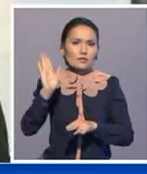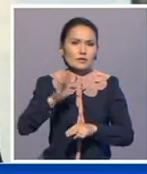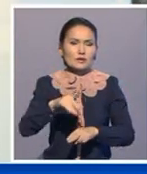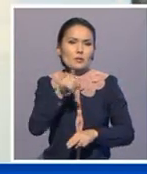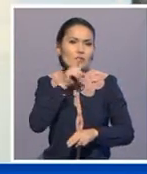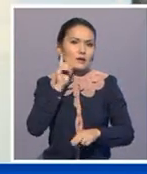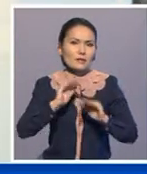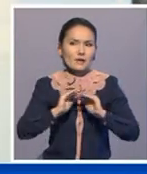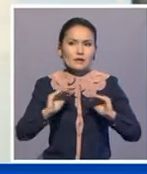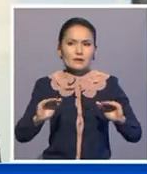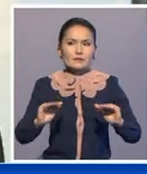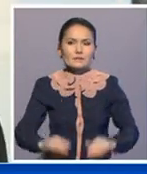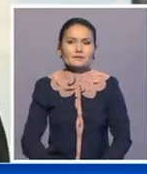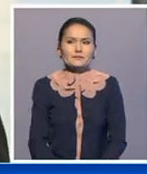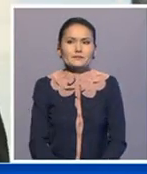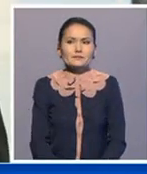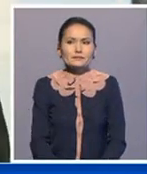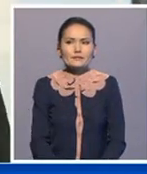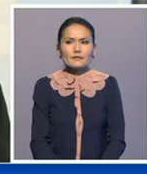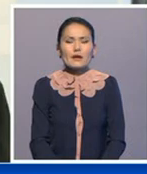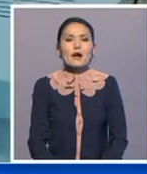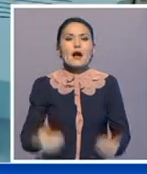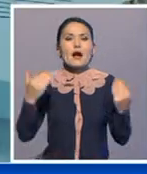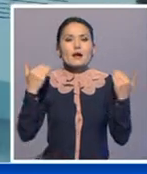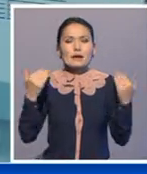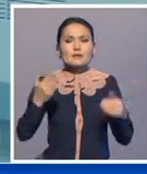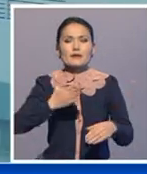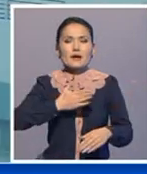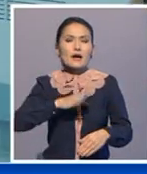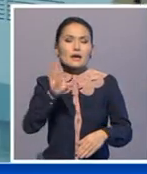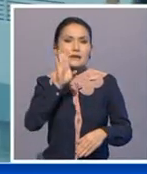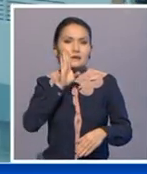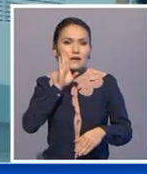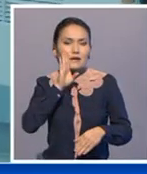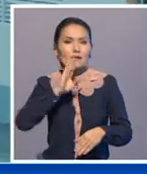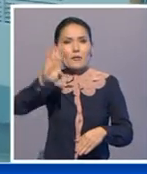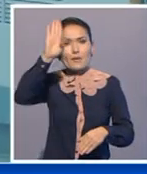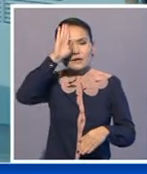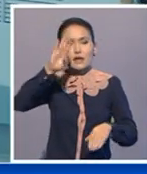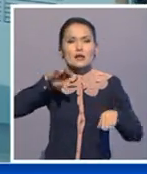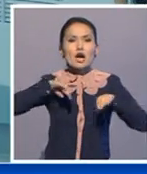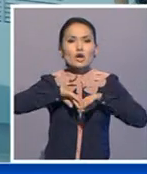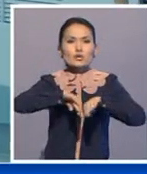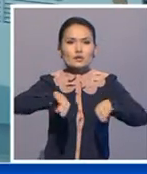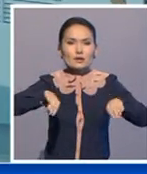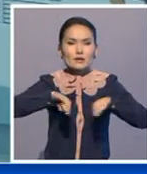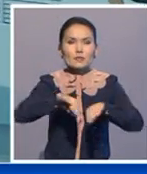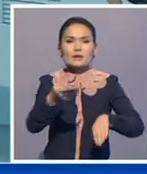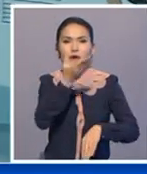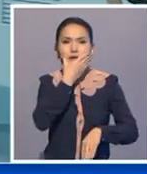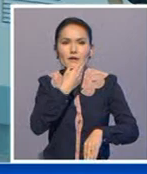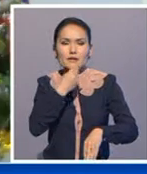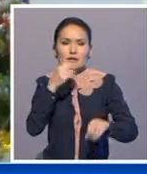Бұрсалай мамандар керек, жаңағы мәнерлеп жүзуден қыздар арасынан, ватерполдан, қыздар балдар